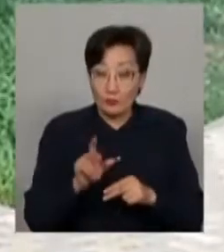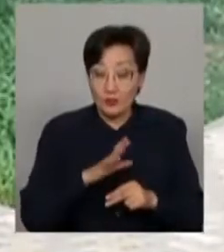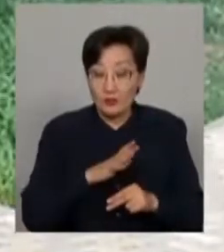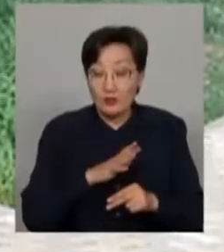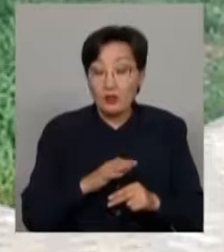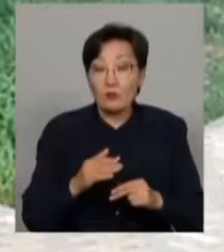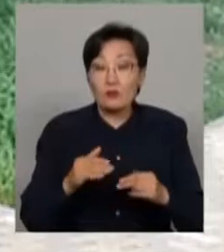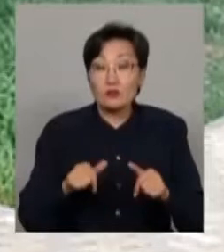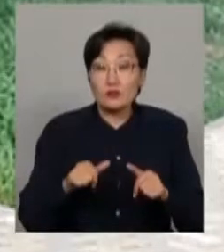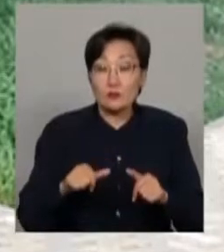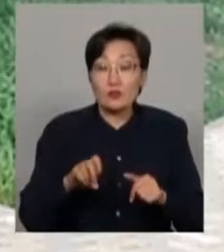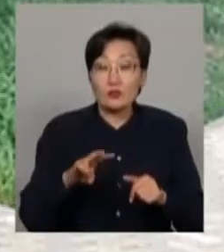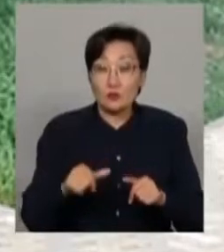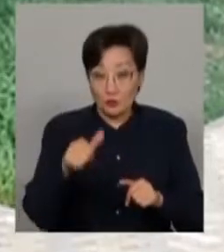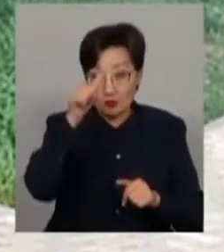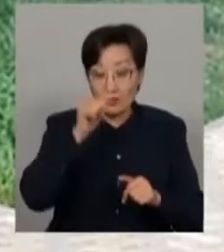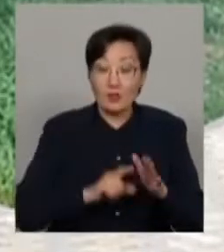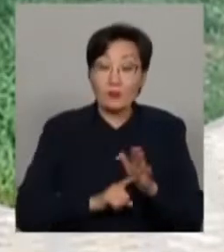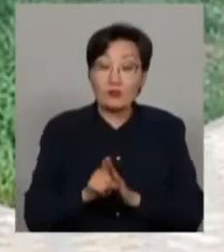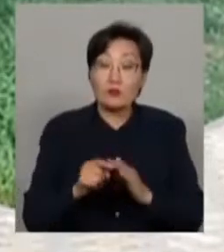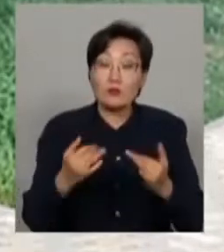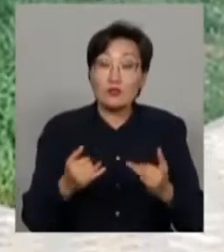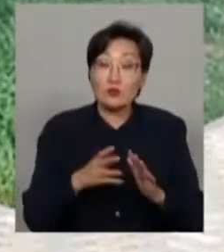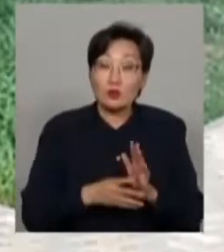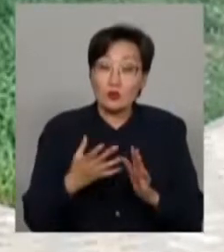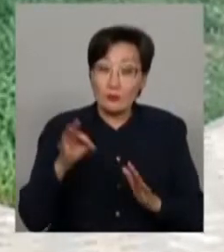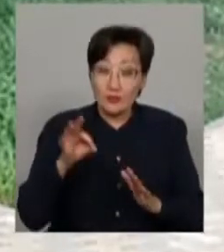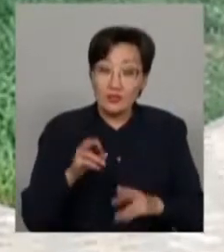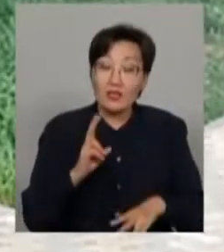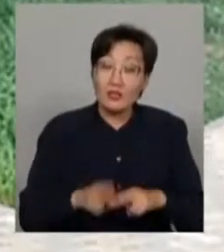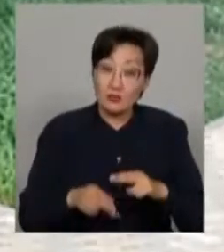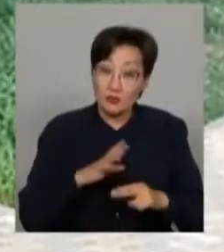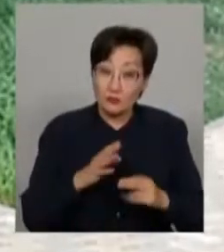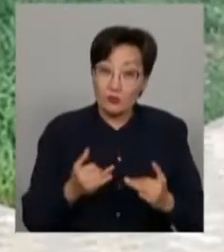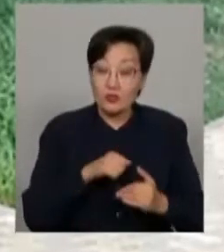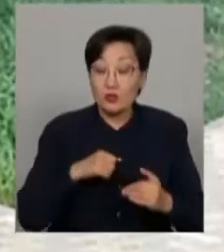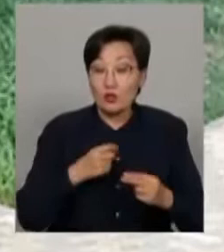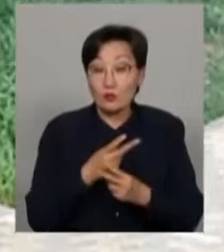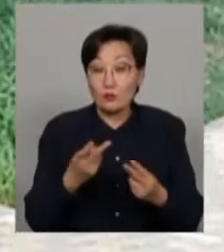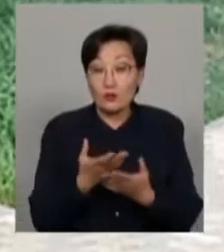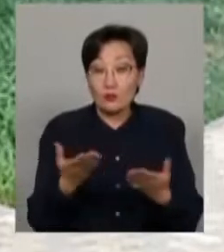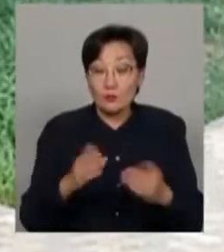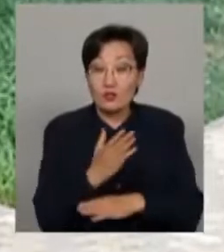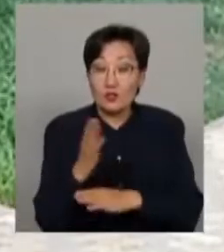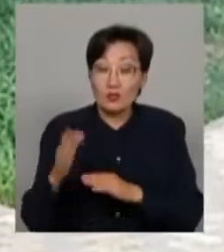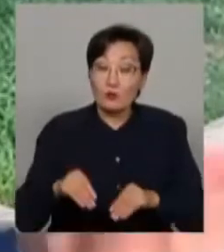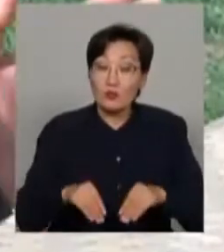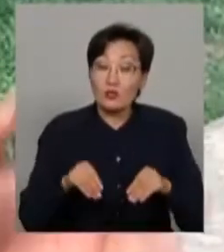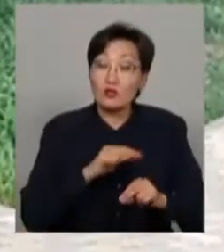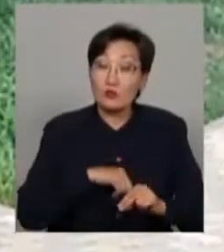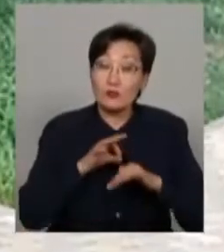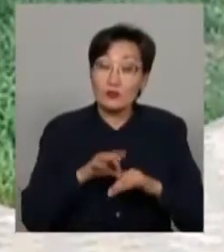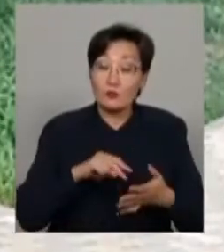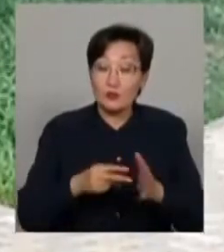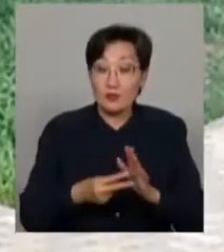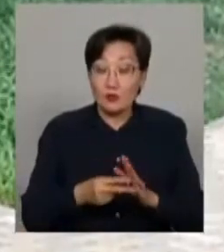Саябақтағы жұмыстар биылғы маусым айында басталған еді. Бүгінде 95%-ын аяқтадық. Қазір өздеріңіз көріп тұрғандай ағаш отырғызылып жатыр. Жоспар